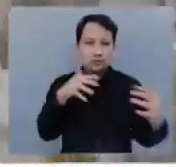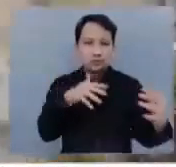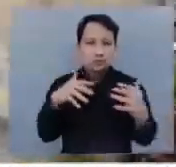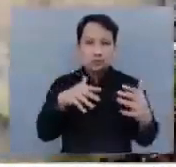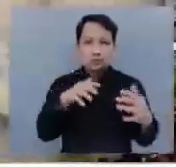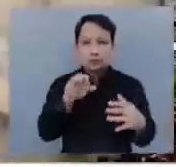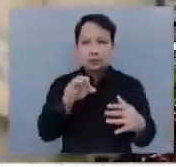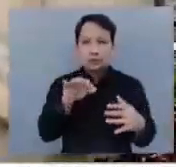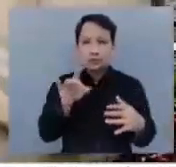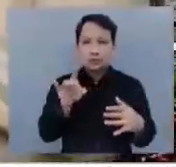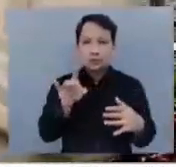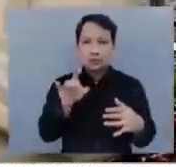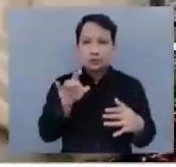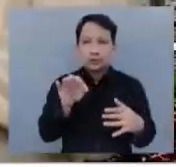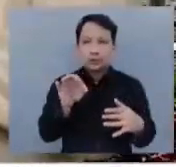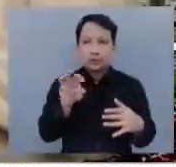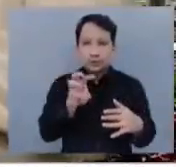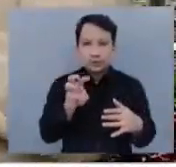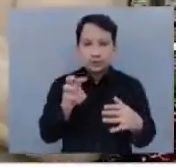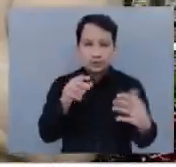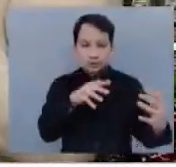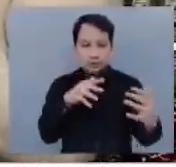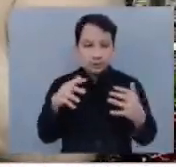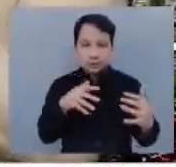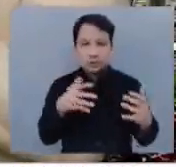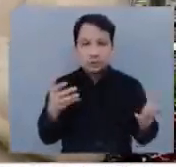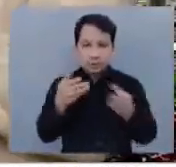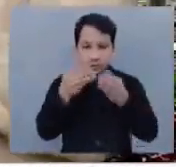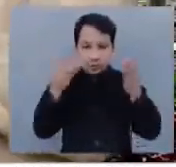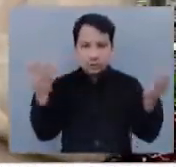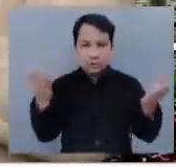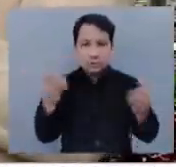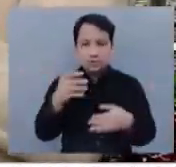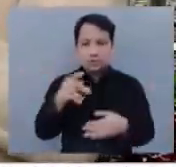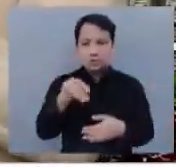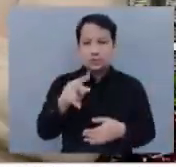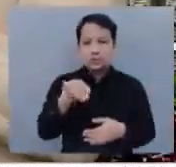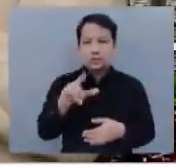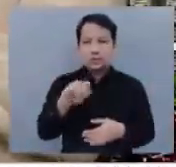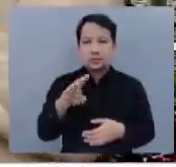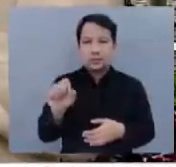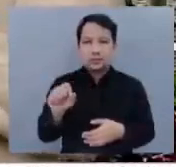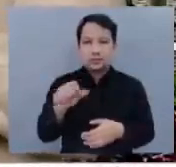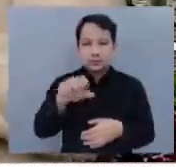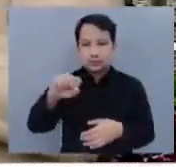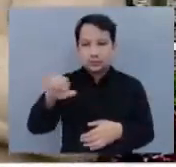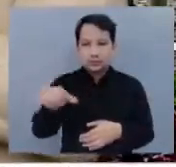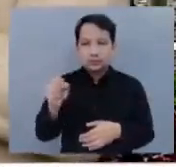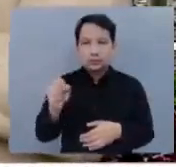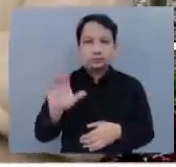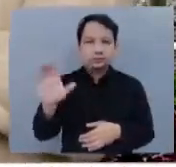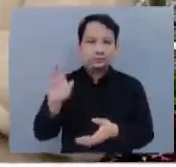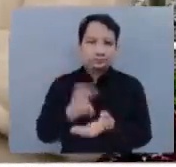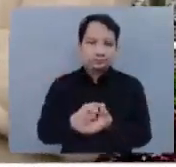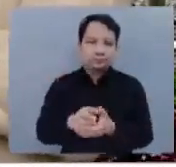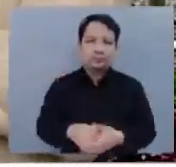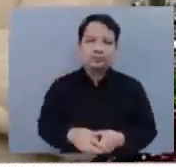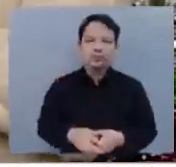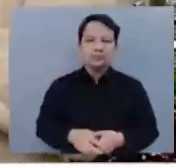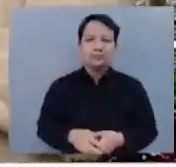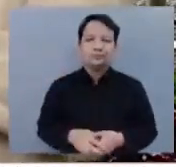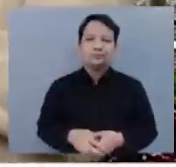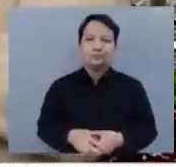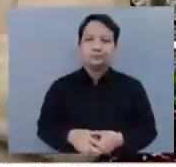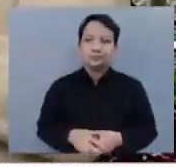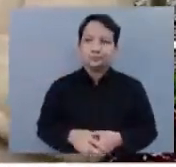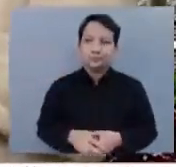ay i-commemorate naman po sa pinaglabanan shrine po sa San Juan, San Juan City. At syempre po, no,